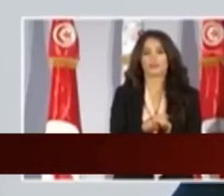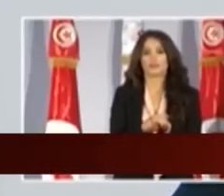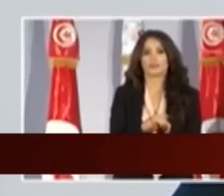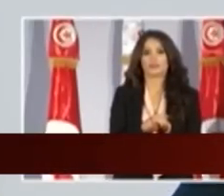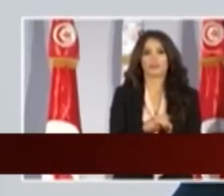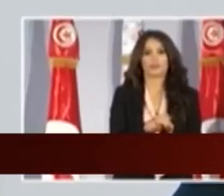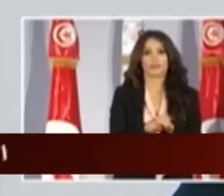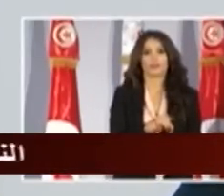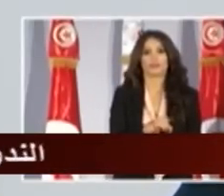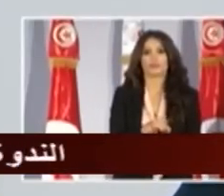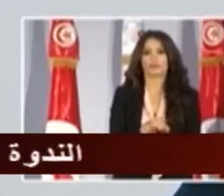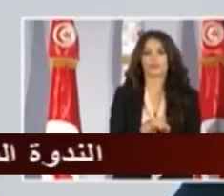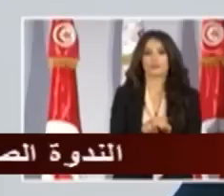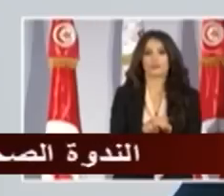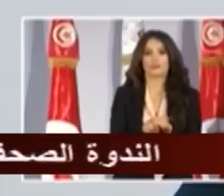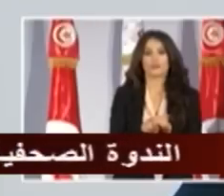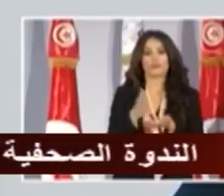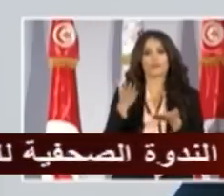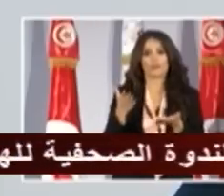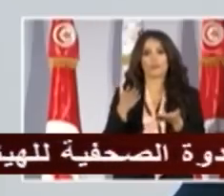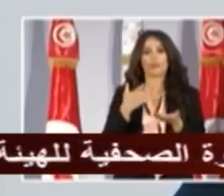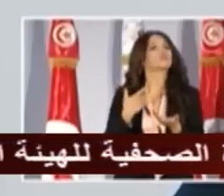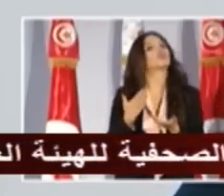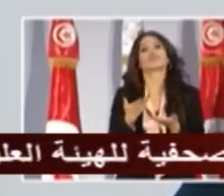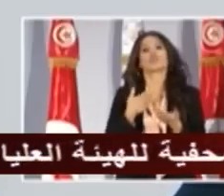ال العرض قاعده